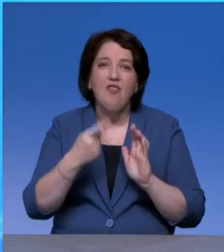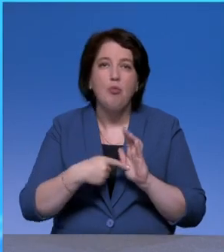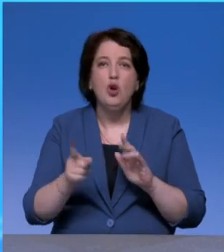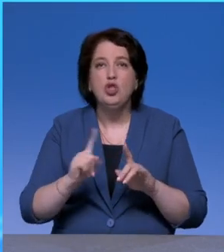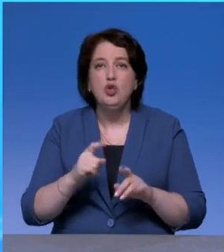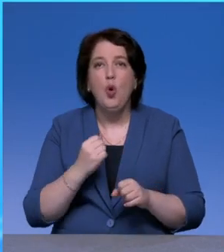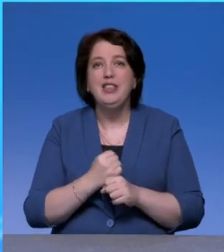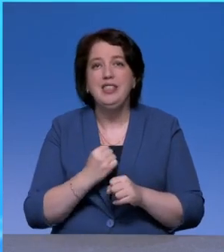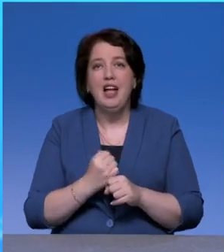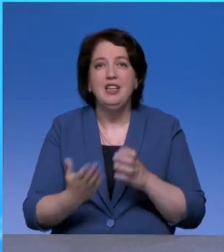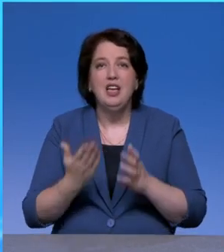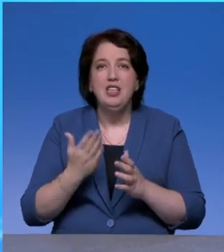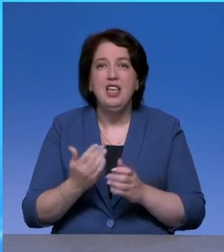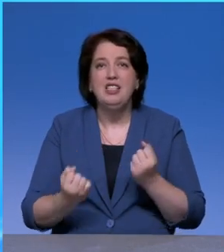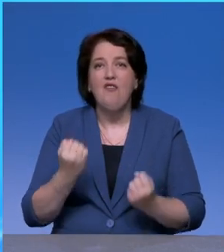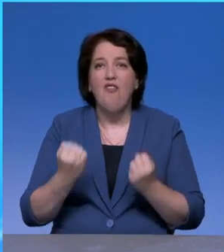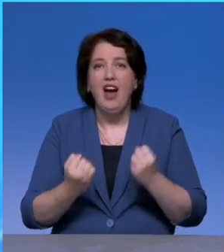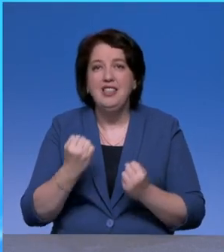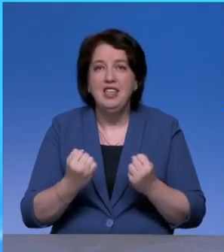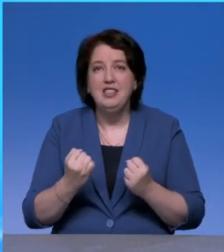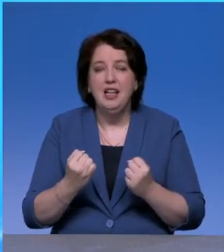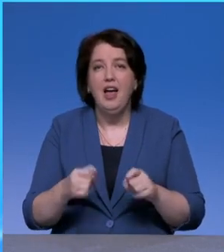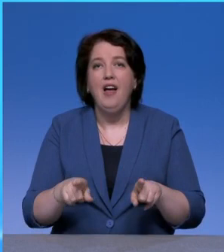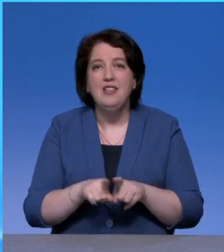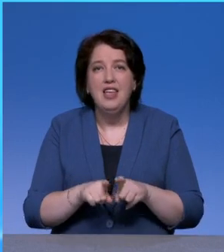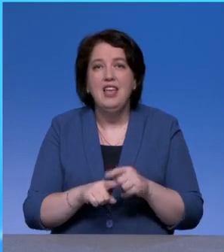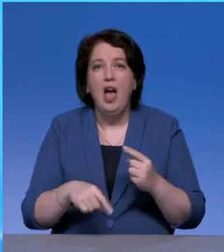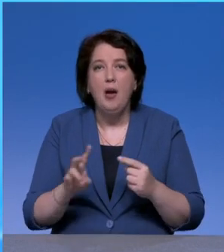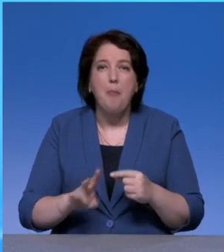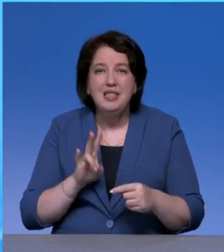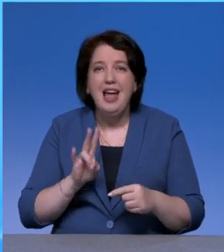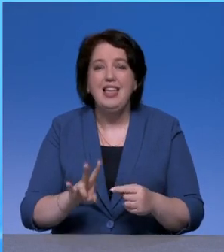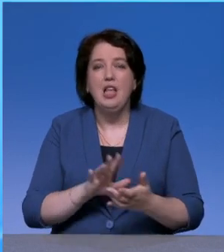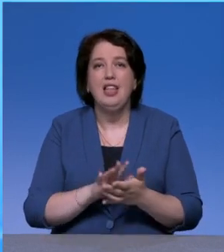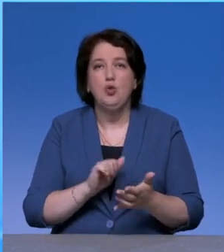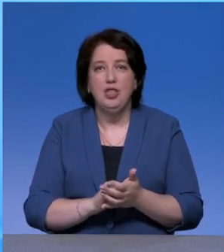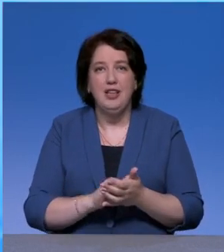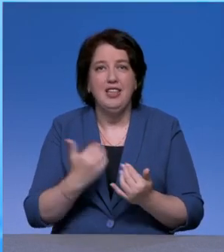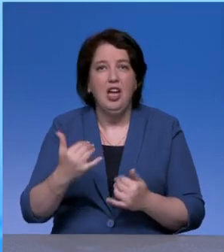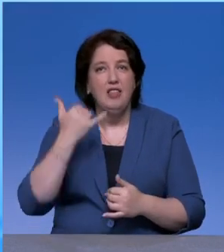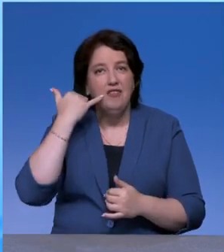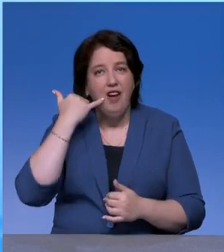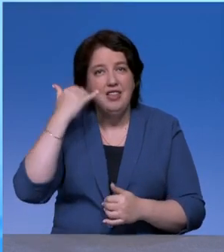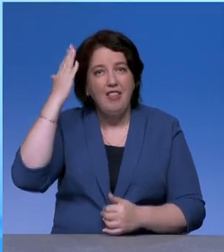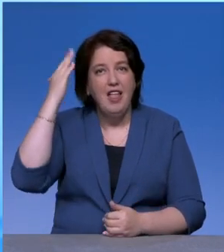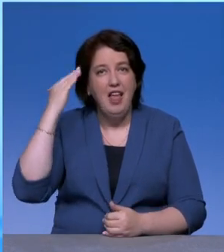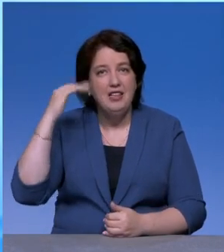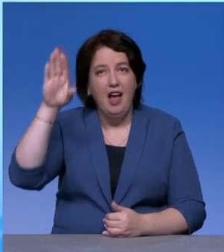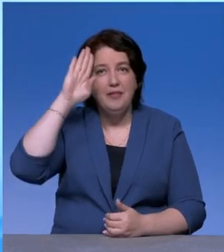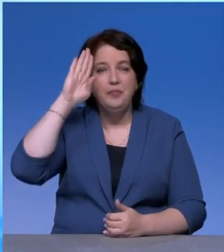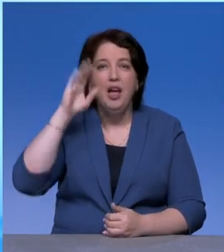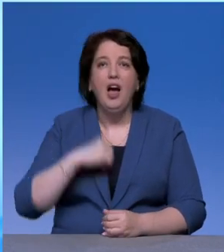злостными нарушителями на дорогах, как вы считаете? Олег, Татарстан. Олег, здравствуйте. Добрый день. Да, слушаем